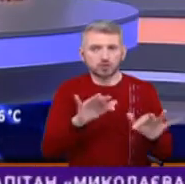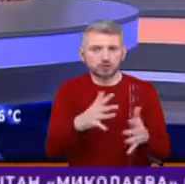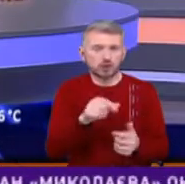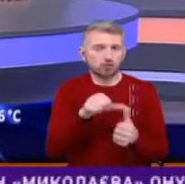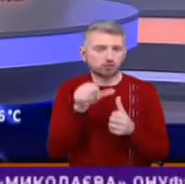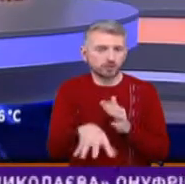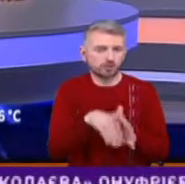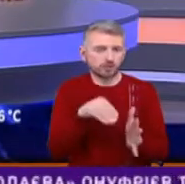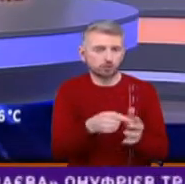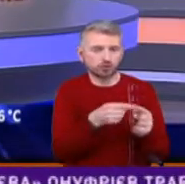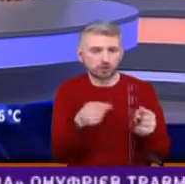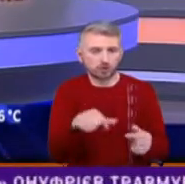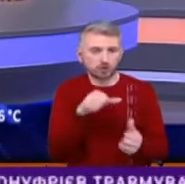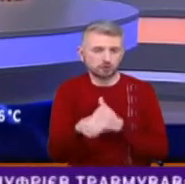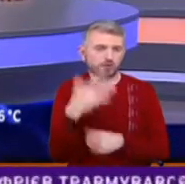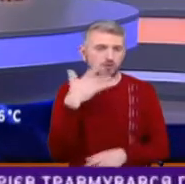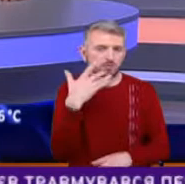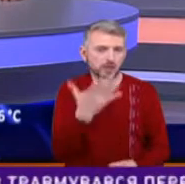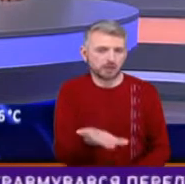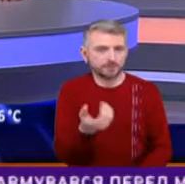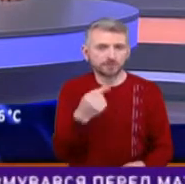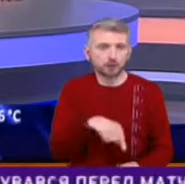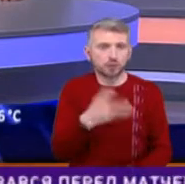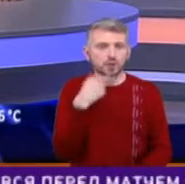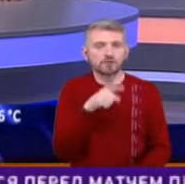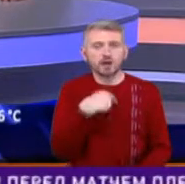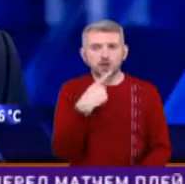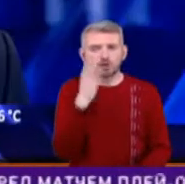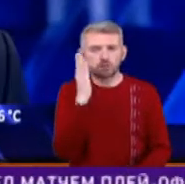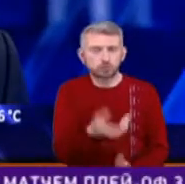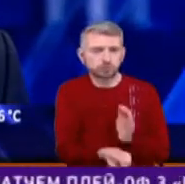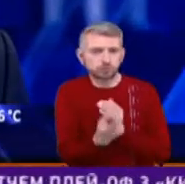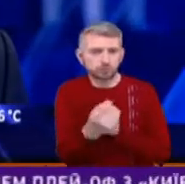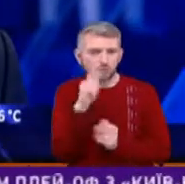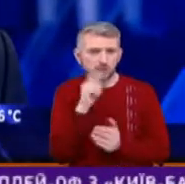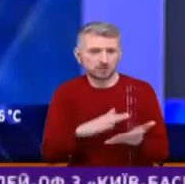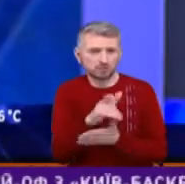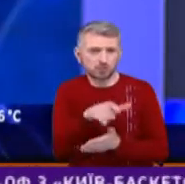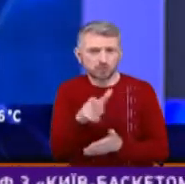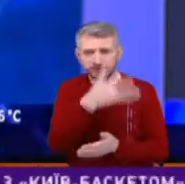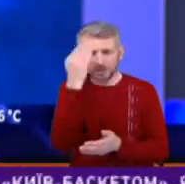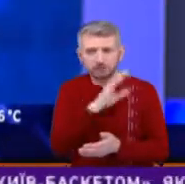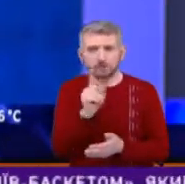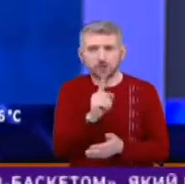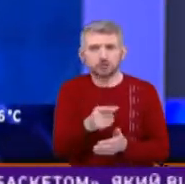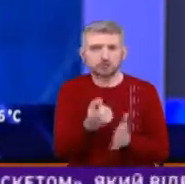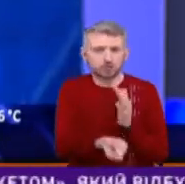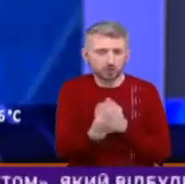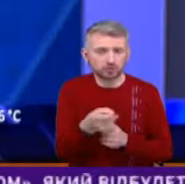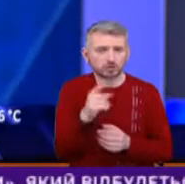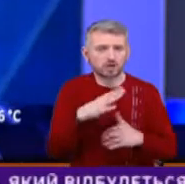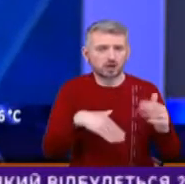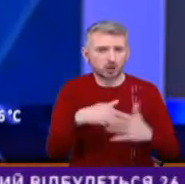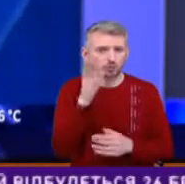особливо в виборчу історію, особливо в Сполучених Штатах Америки. Тому, коли ви кажете, будуть витягувати українських політиків, не забувайте, що і витягнуть тоді